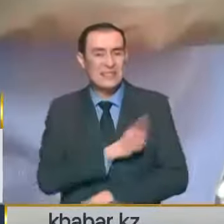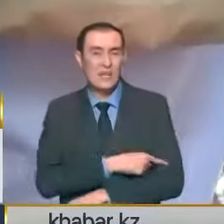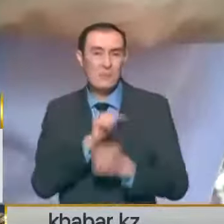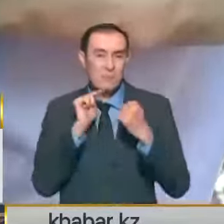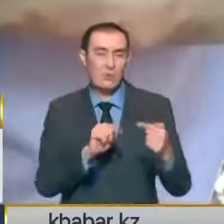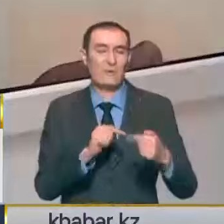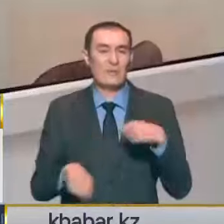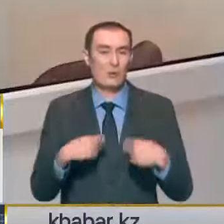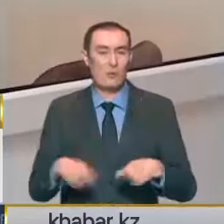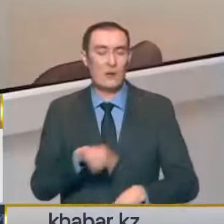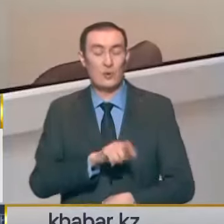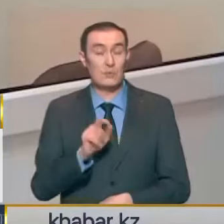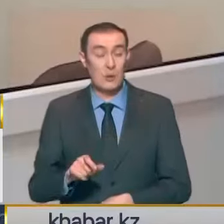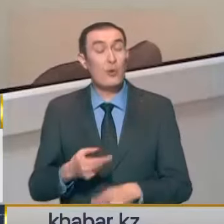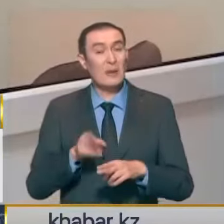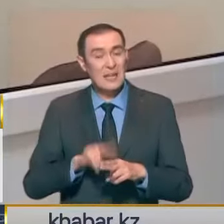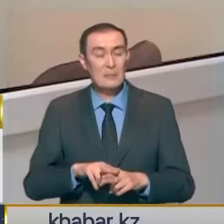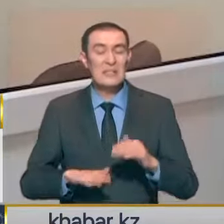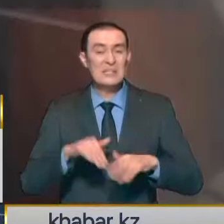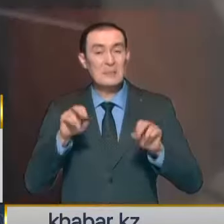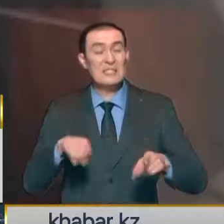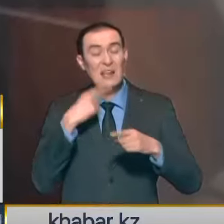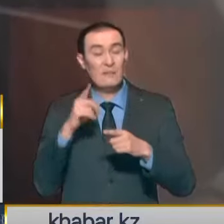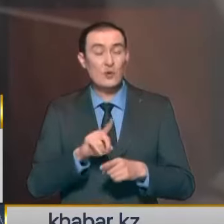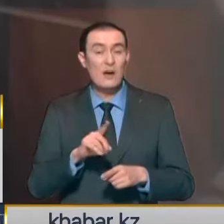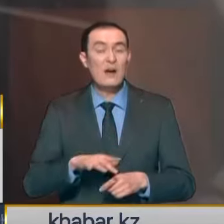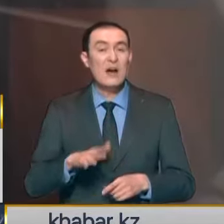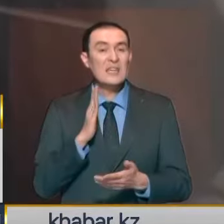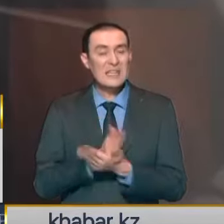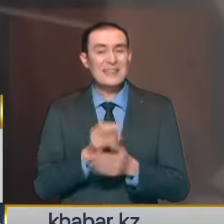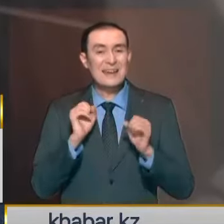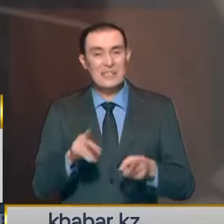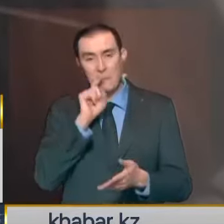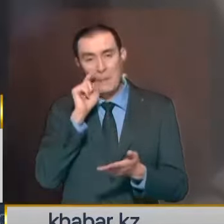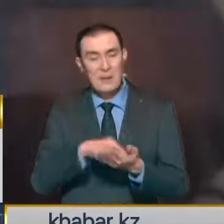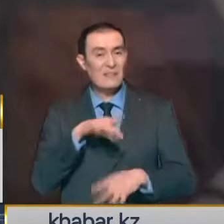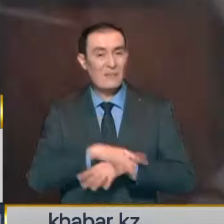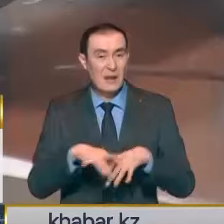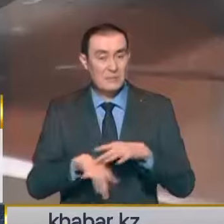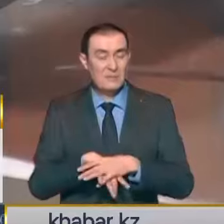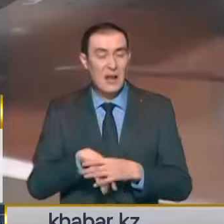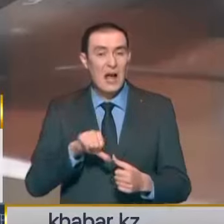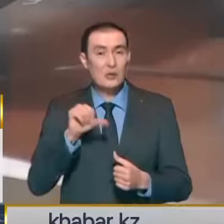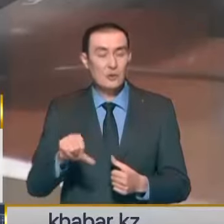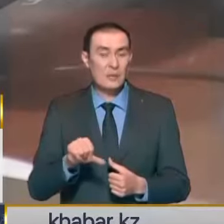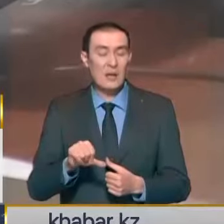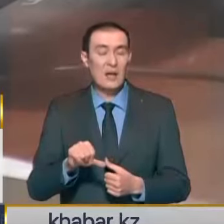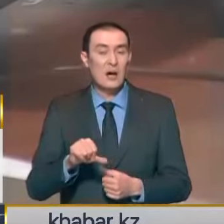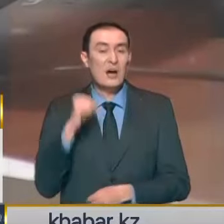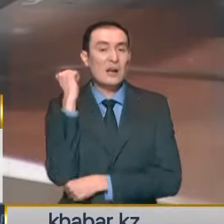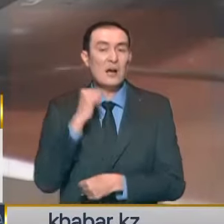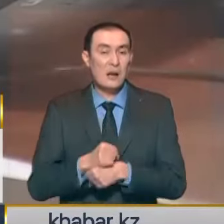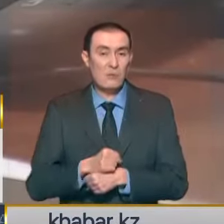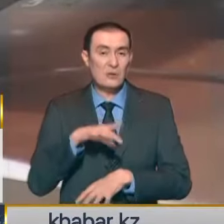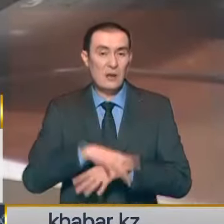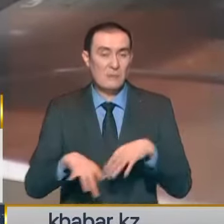борьбе с торговлей людьми. При этом специалисты отмечают, в зону риска попасть в рабство, особенно трудовое, может